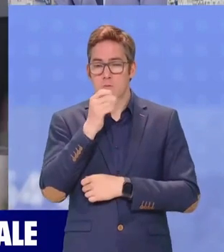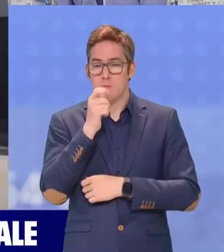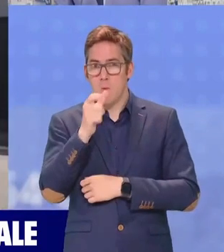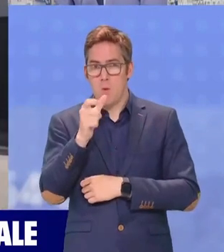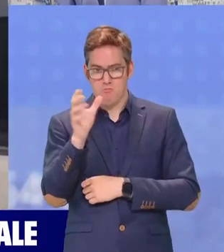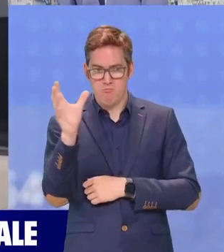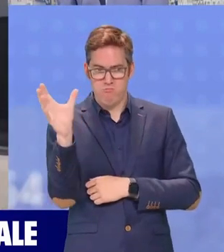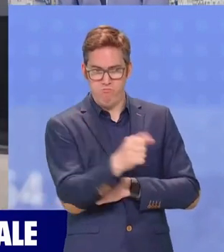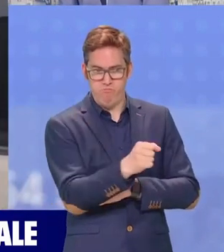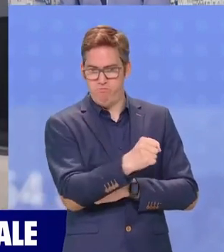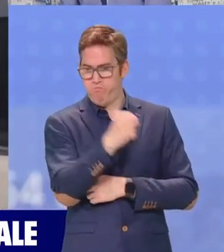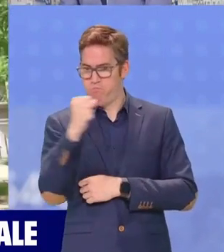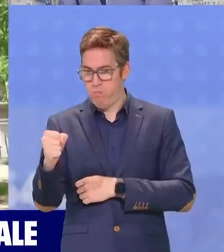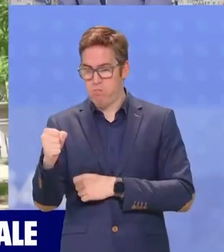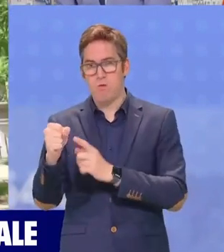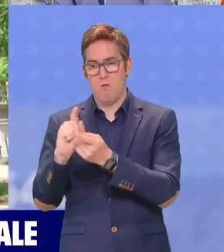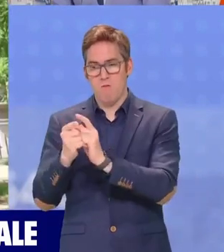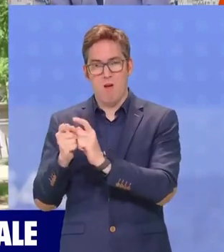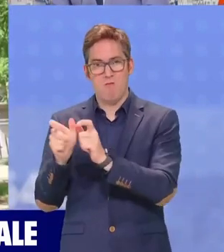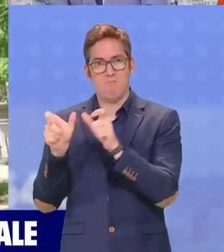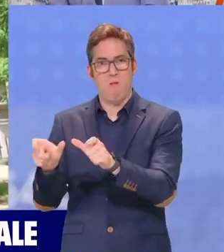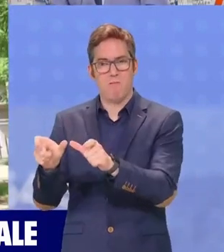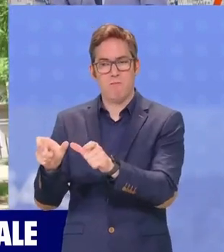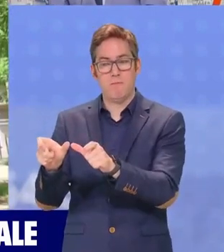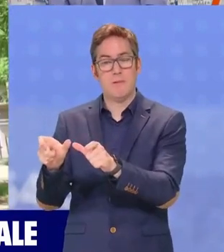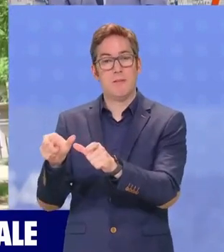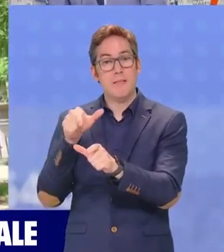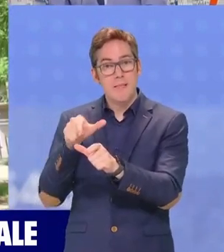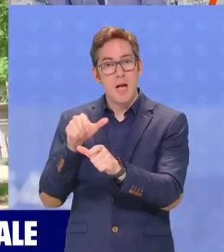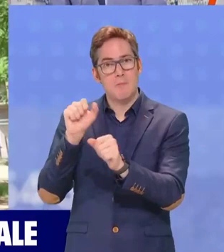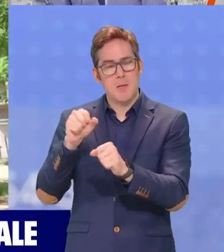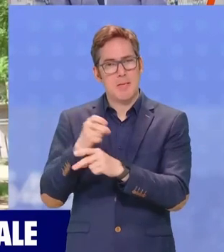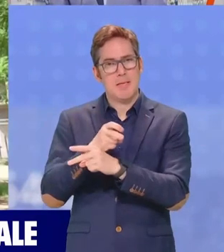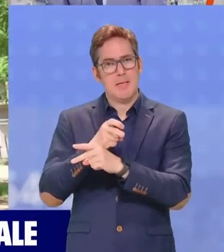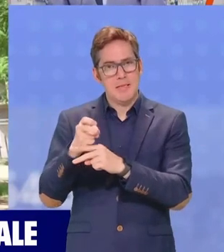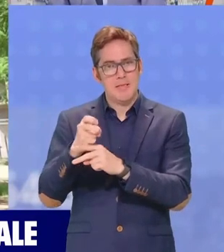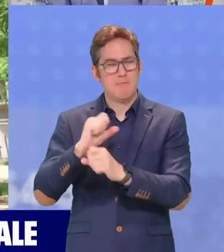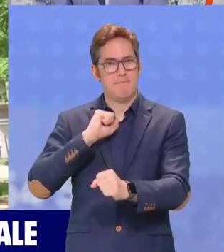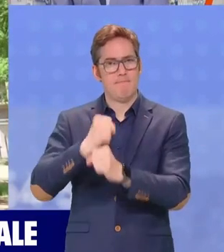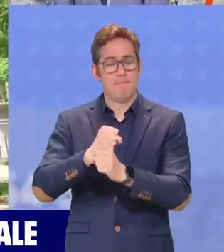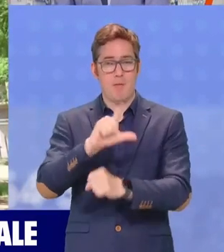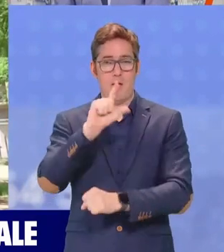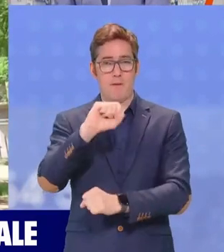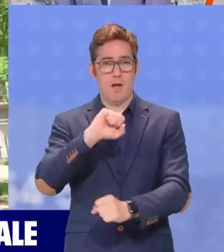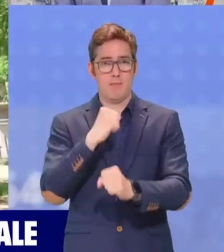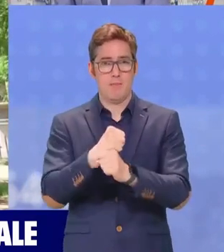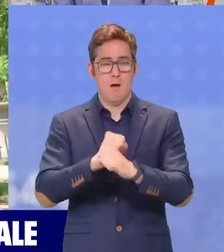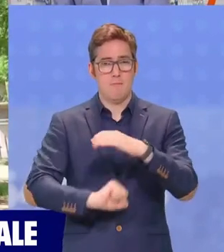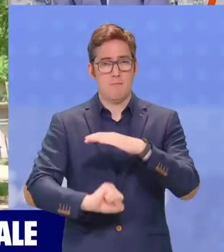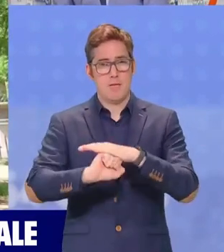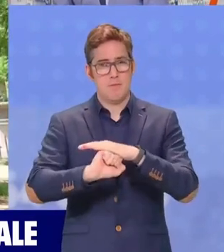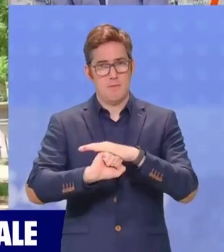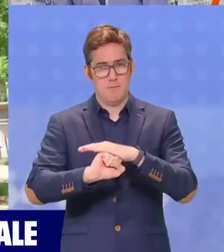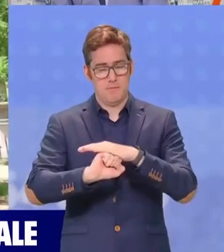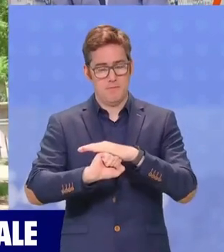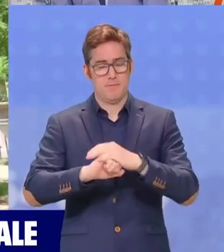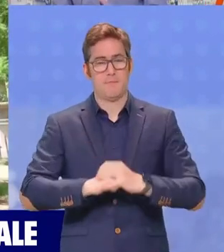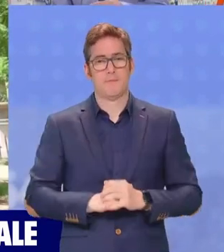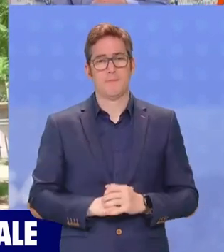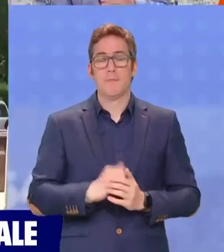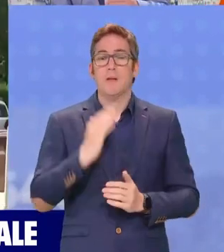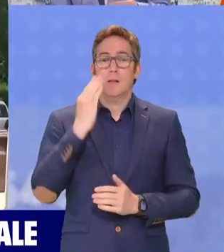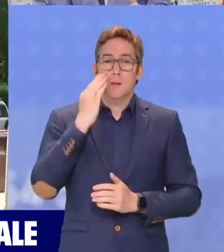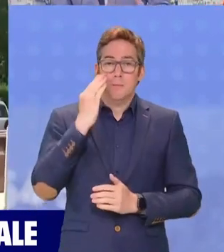séquestration à ce moment-là c'est la réclusion criminelle de 20 ans maximum qui est en